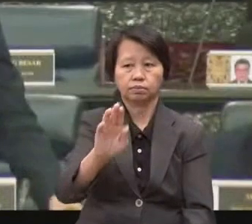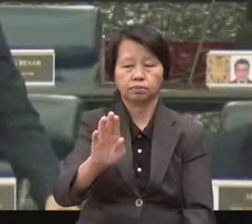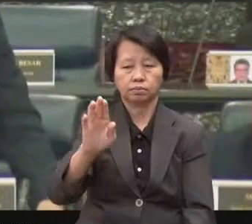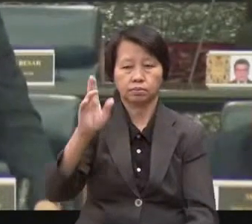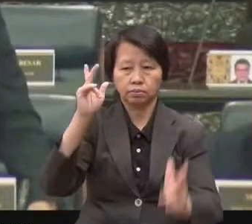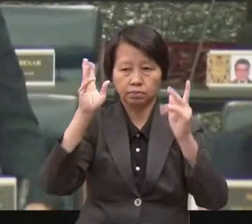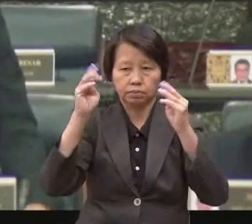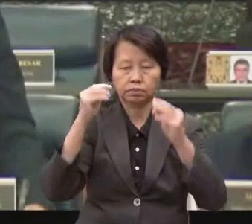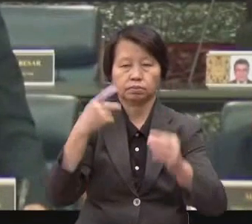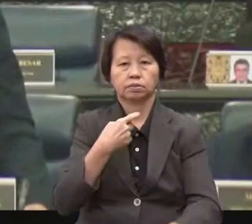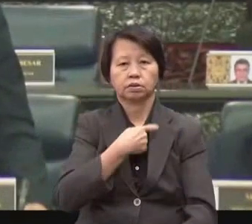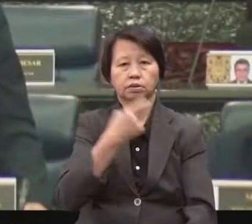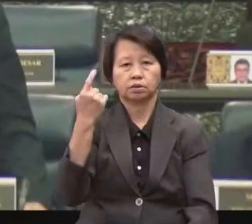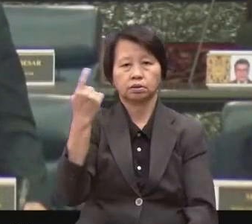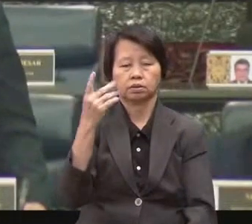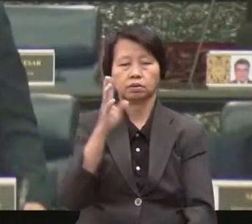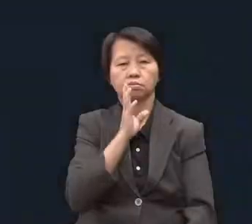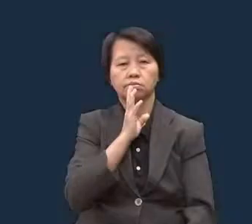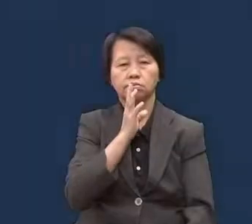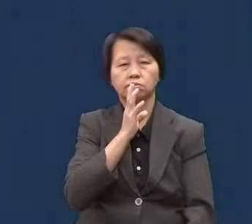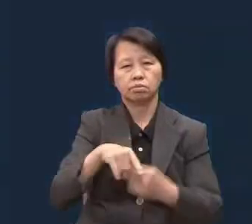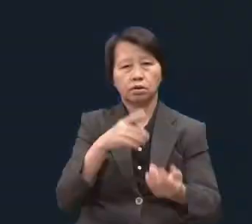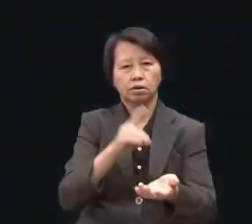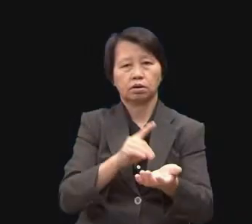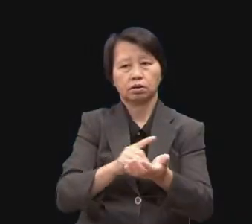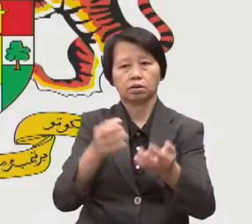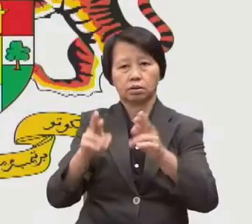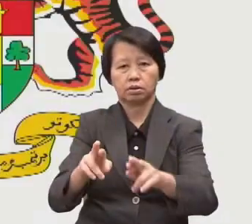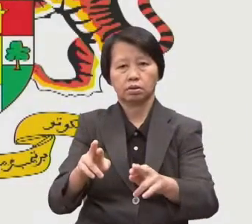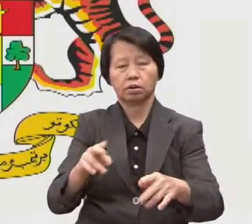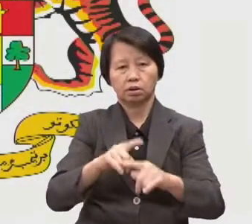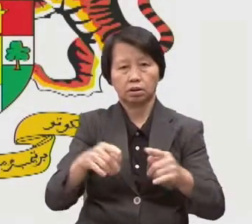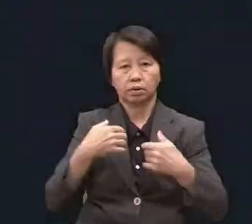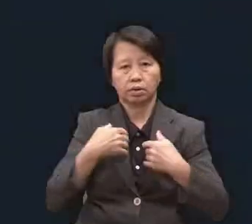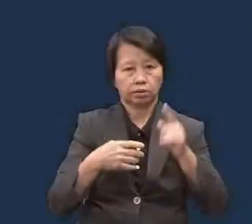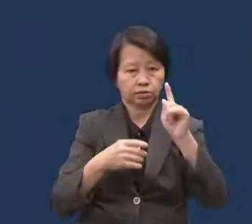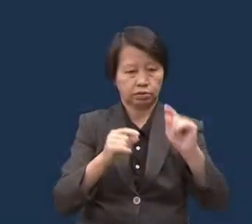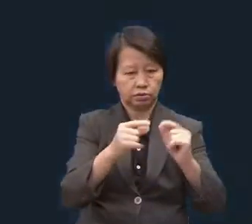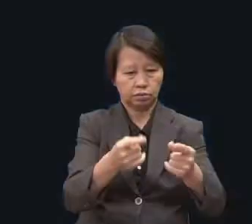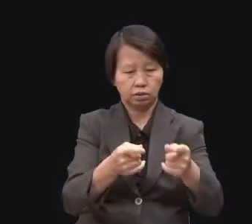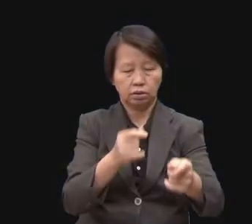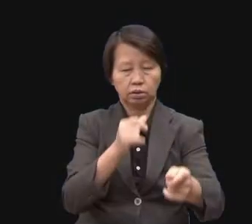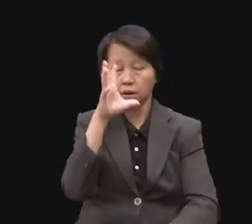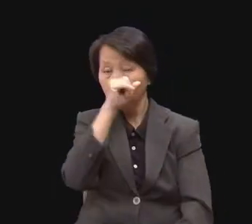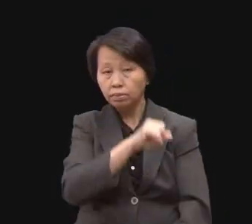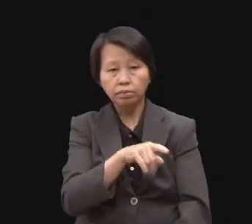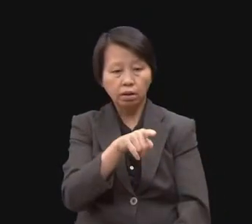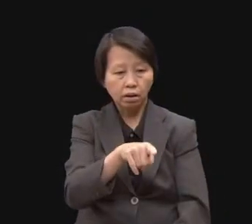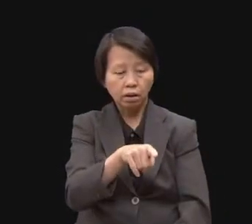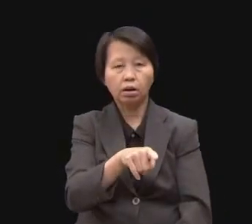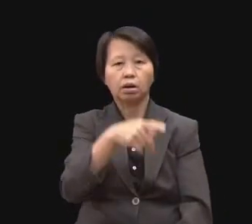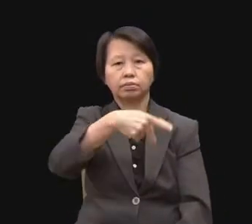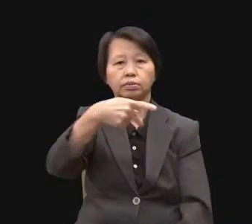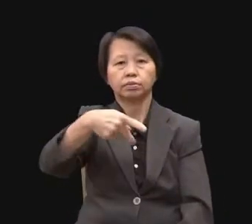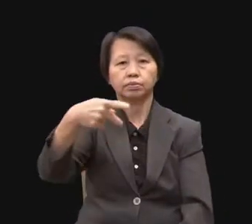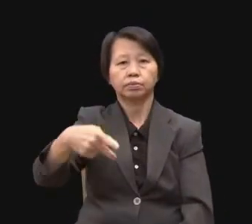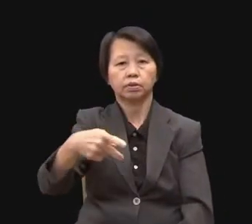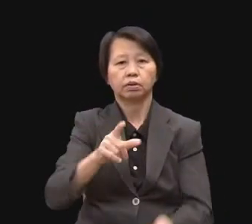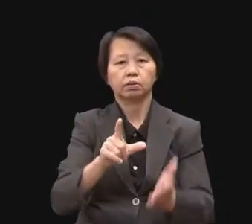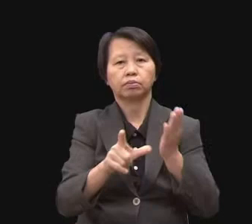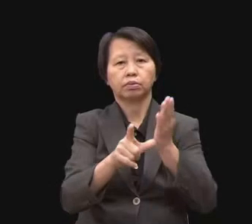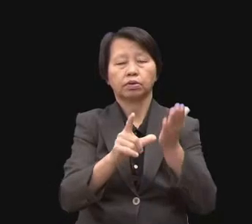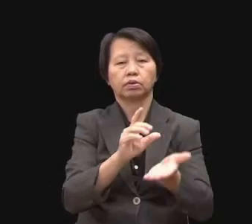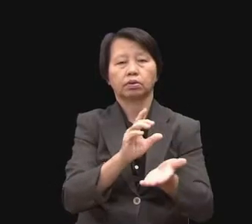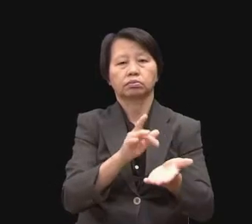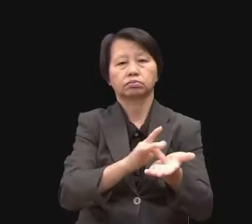kita selalu bicara soal dokter kontrak tapi ada satu kategori yang kita terlepas pandang yaitu PPP penolong